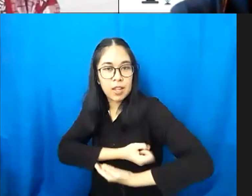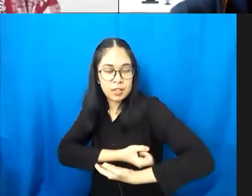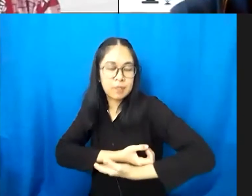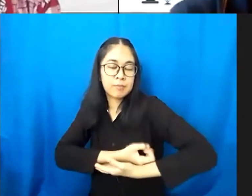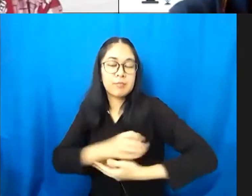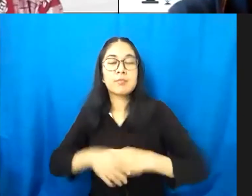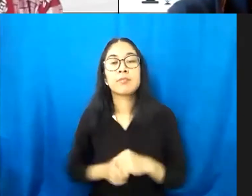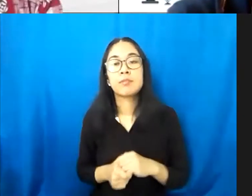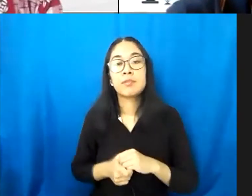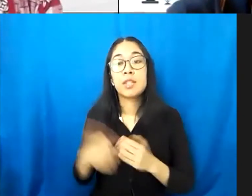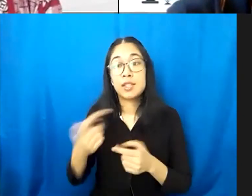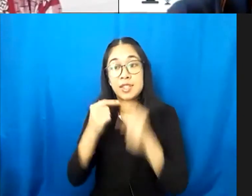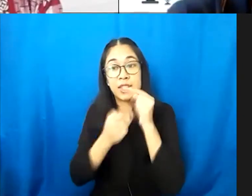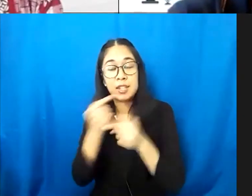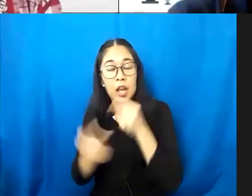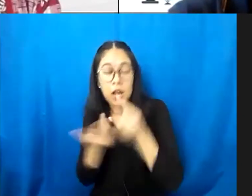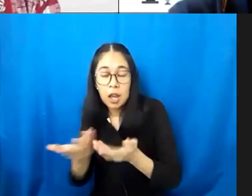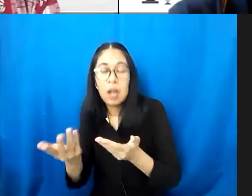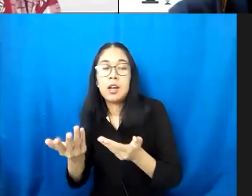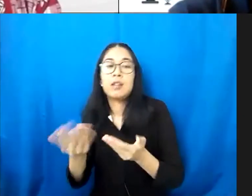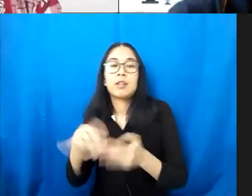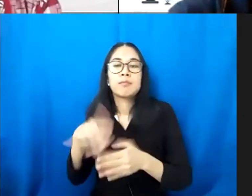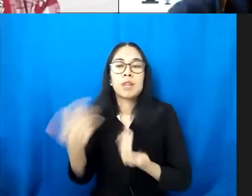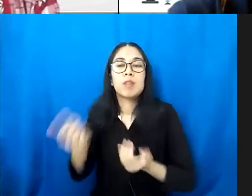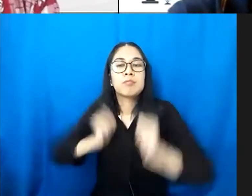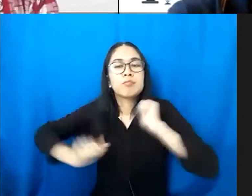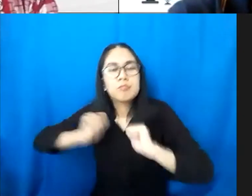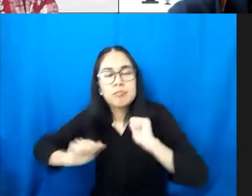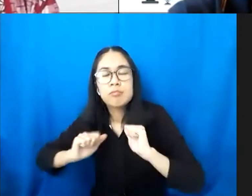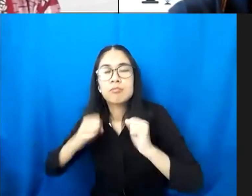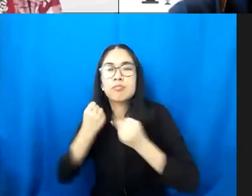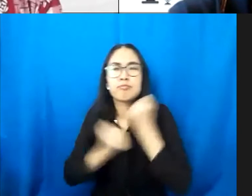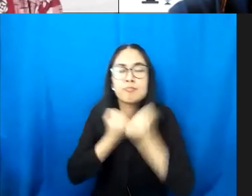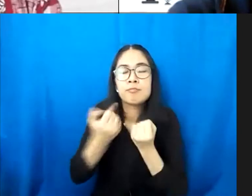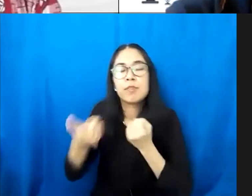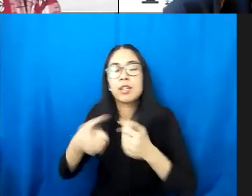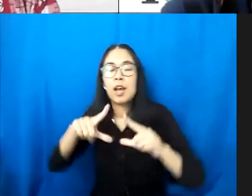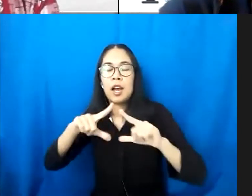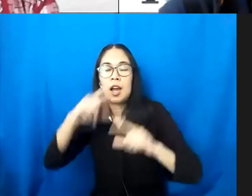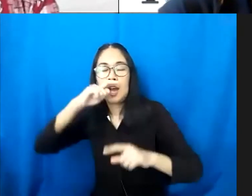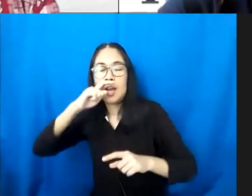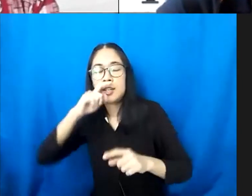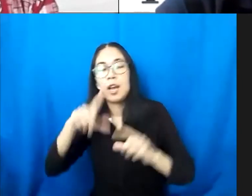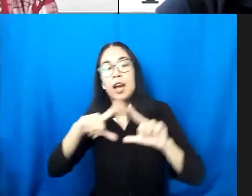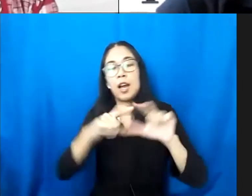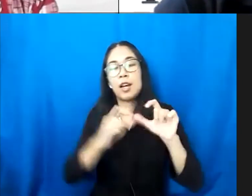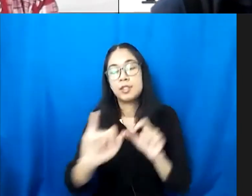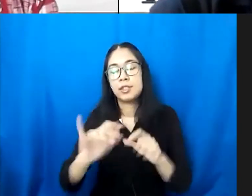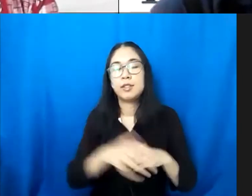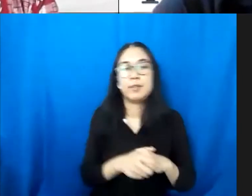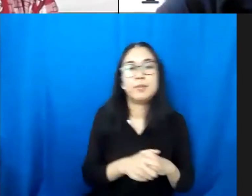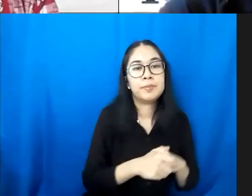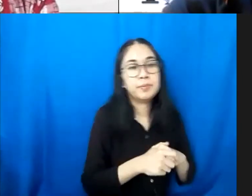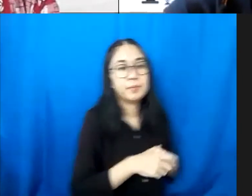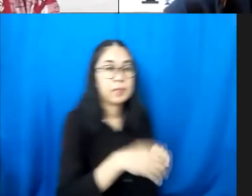bisa diceritakan, Mas, bagaimana upaya-upaya yang dilakukan lewat Ayah ASI ini. Silakan, Mas Rahman. Ya Mbak Patricia, tadi